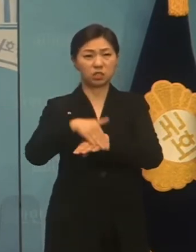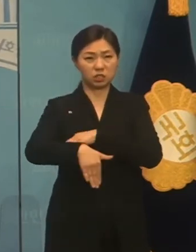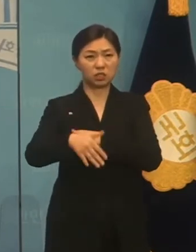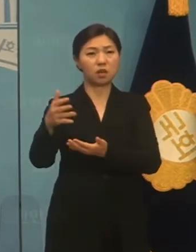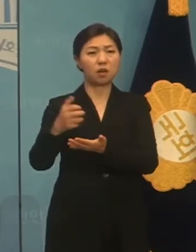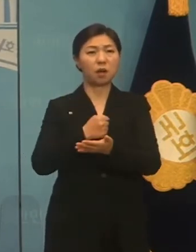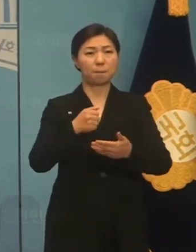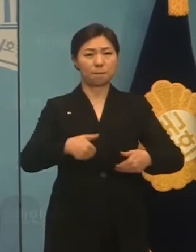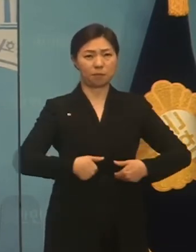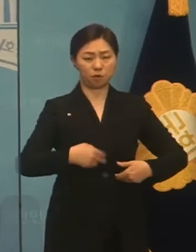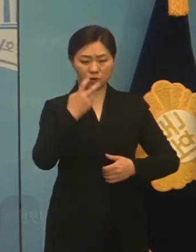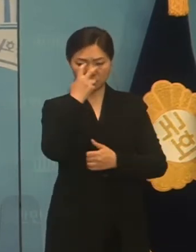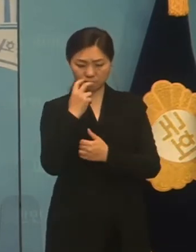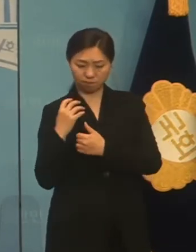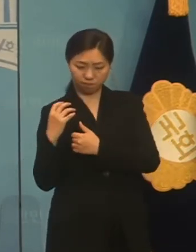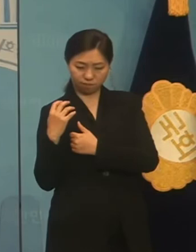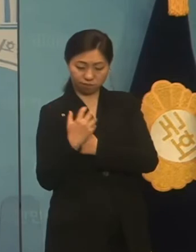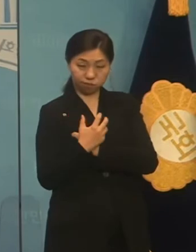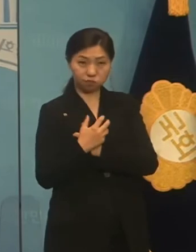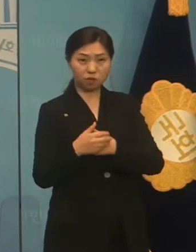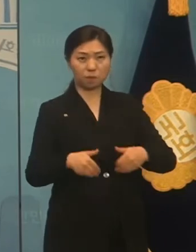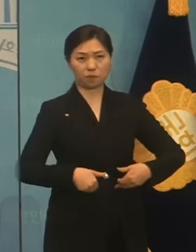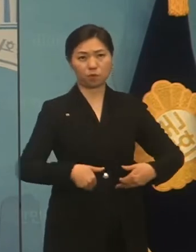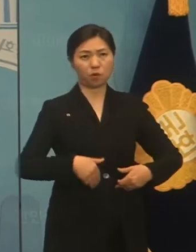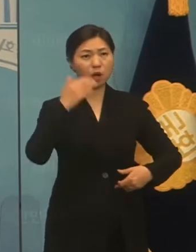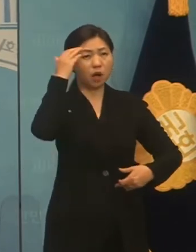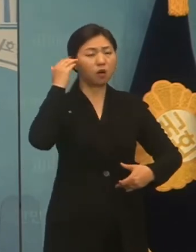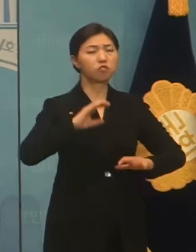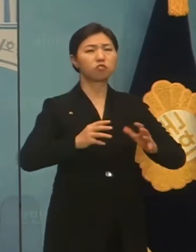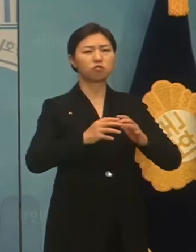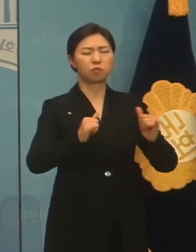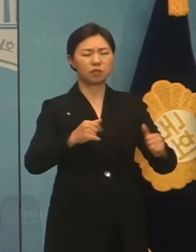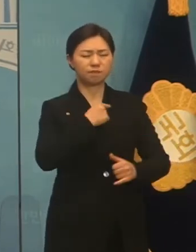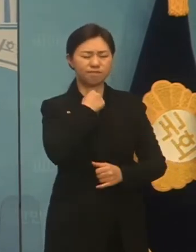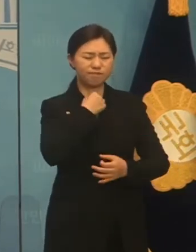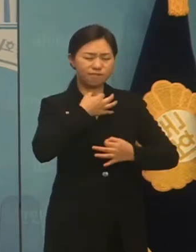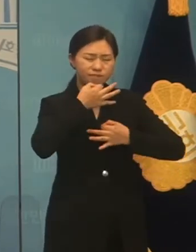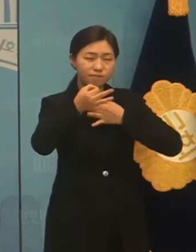우리 국민들은 절망하며 외치고 있습니다.